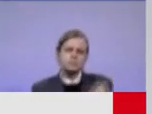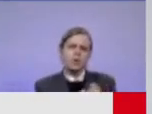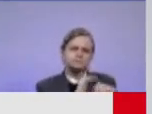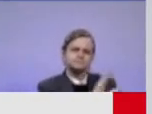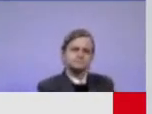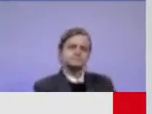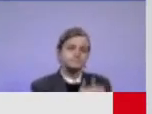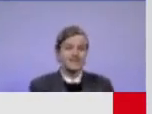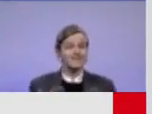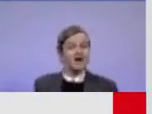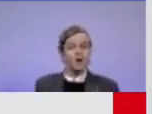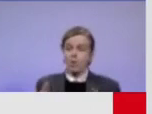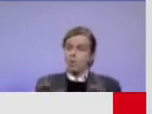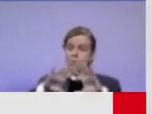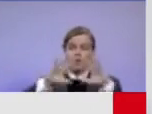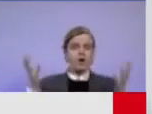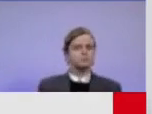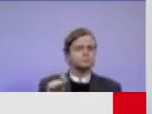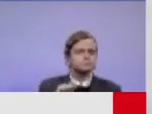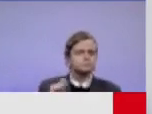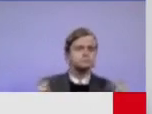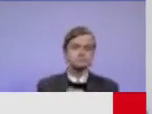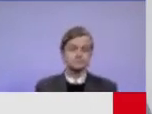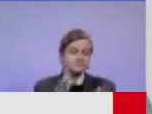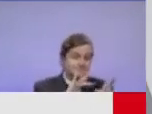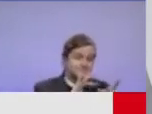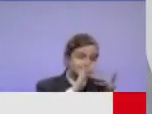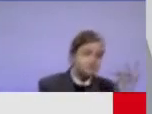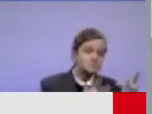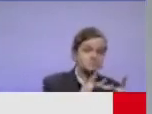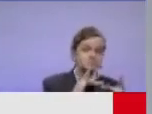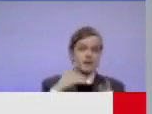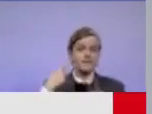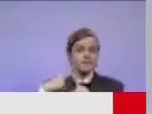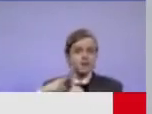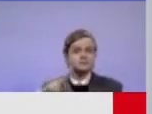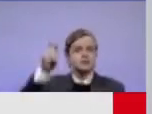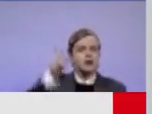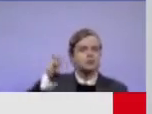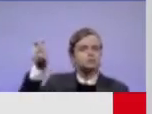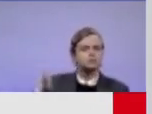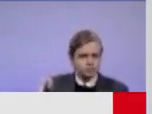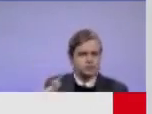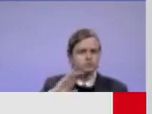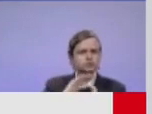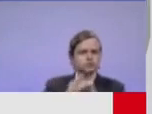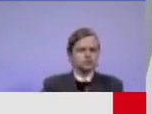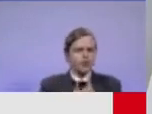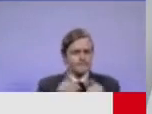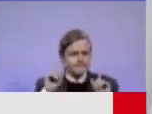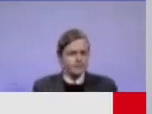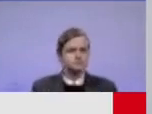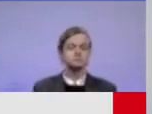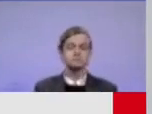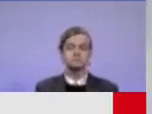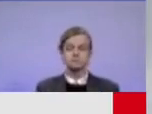adică securitate economică, climatică și digitală. Pentru o Europa puternică avem nevoie